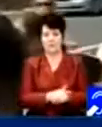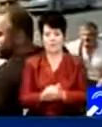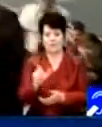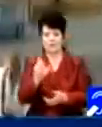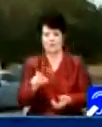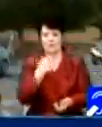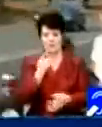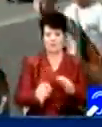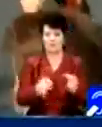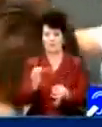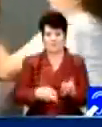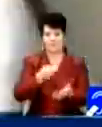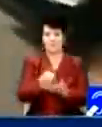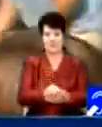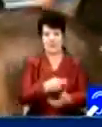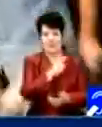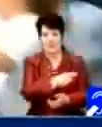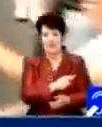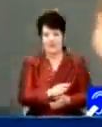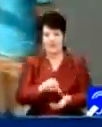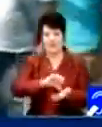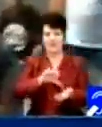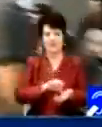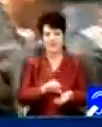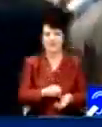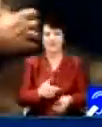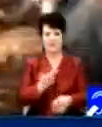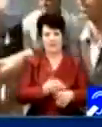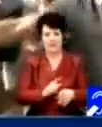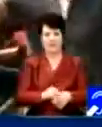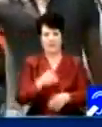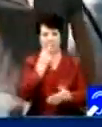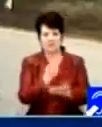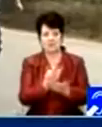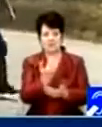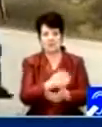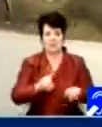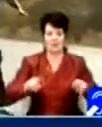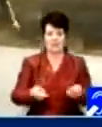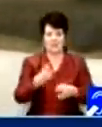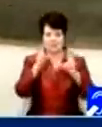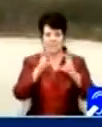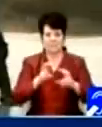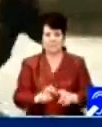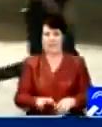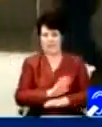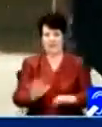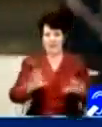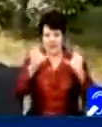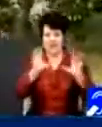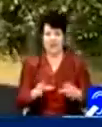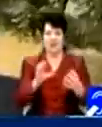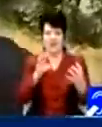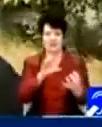da în judecată pe reprezentanții Ministerului de Interne care, potrivit lor, au reținut și percheziționat ilegal cele trei